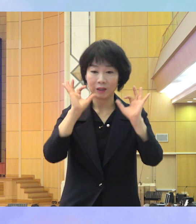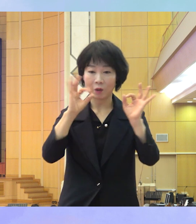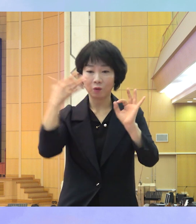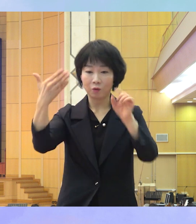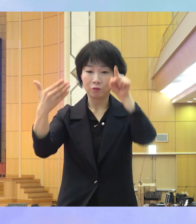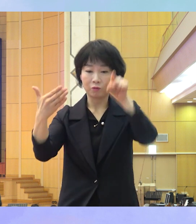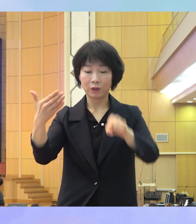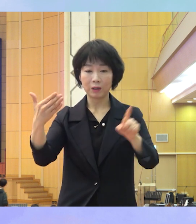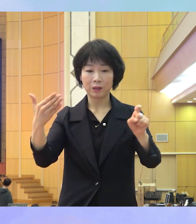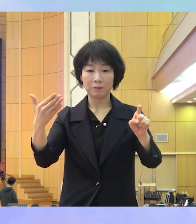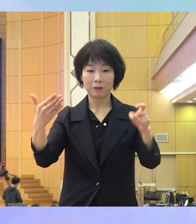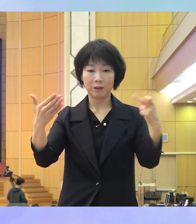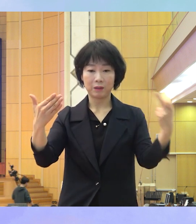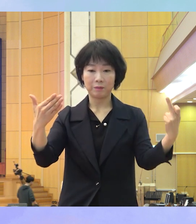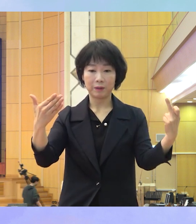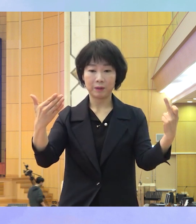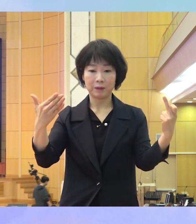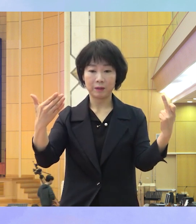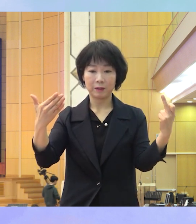전도서 9장